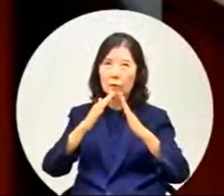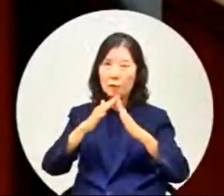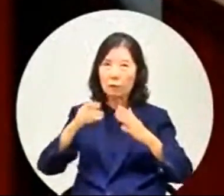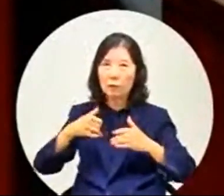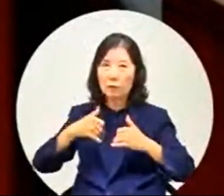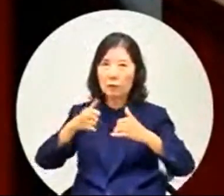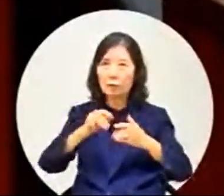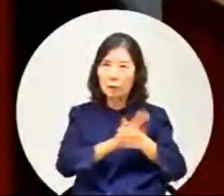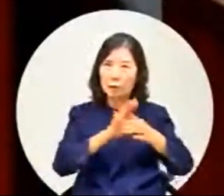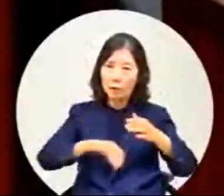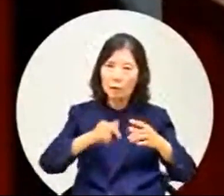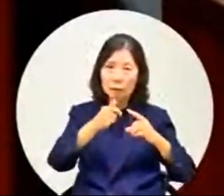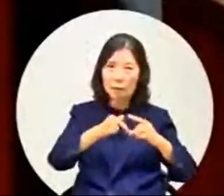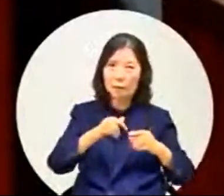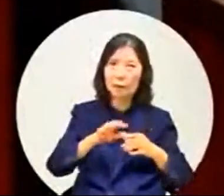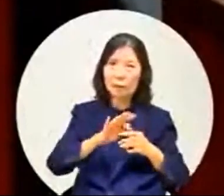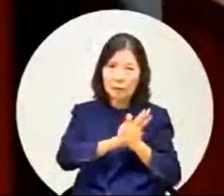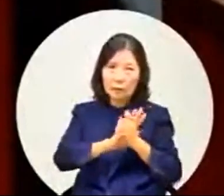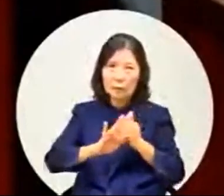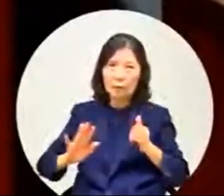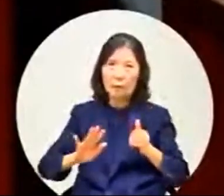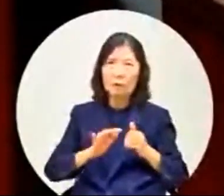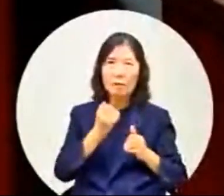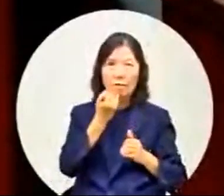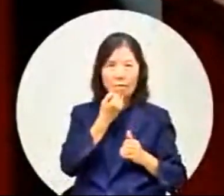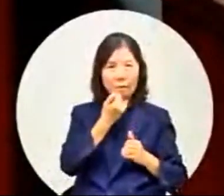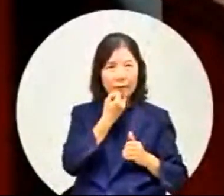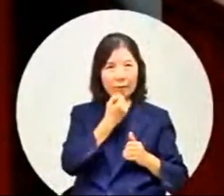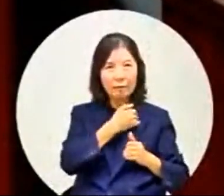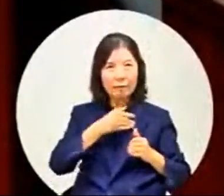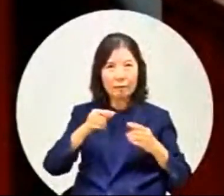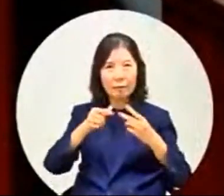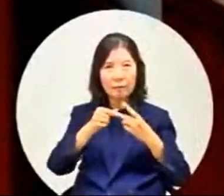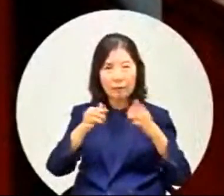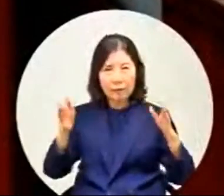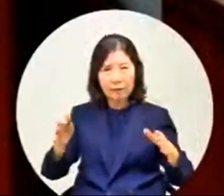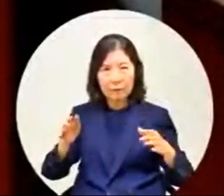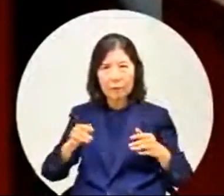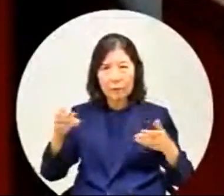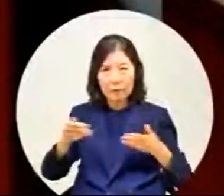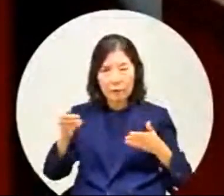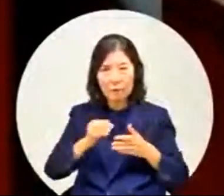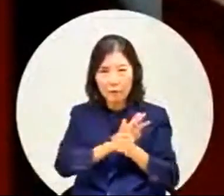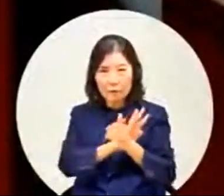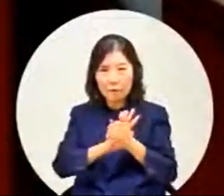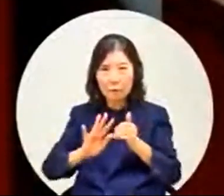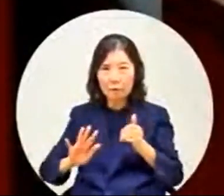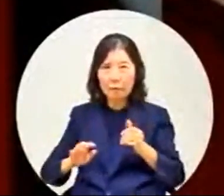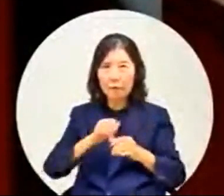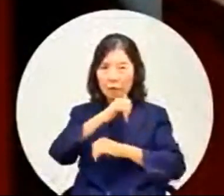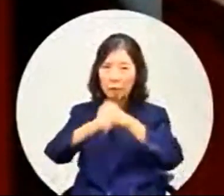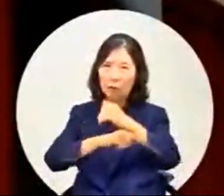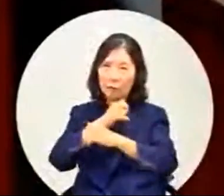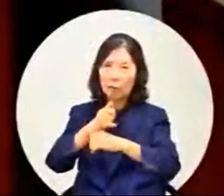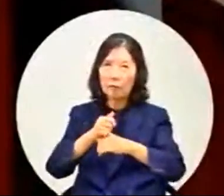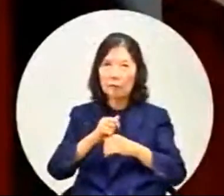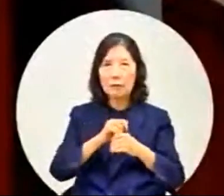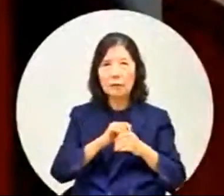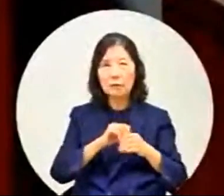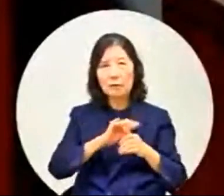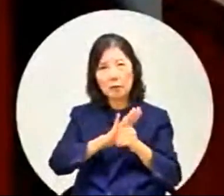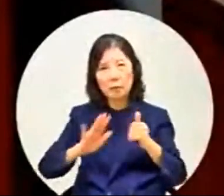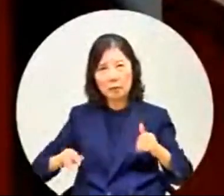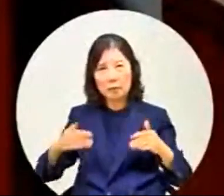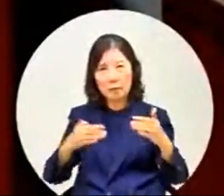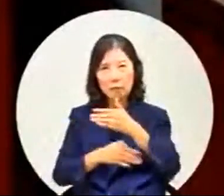营区这里，都受到可能二阶路线的兴建造成了生活的冲击，交